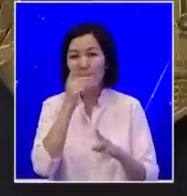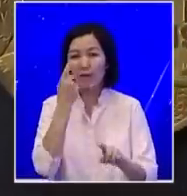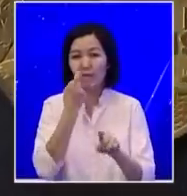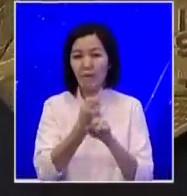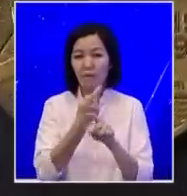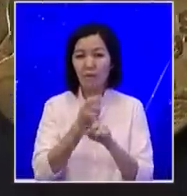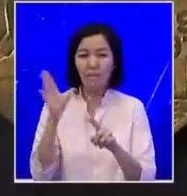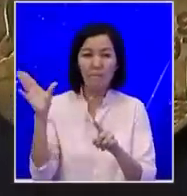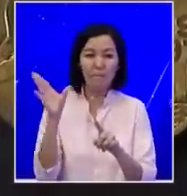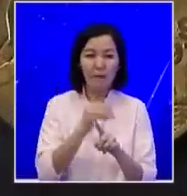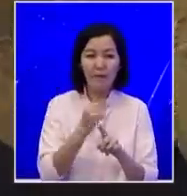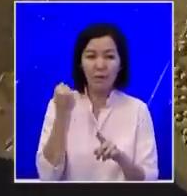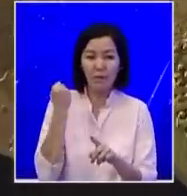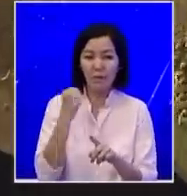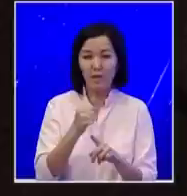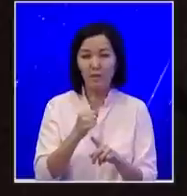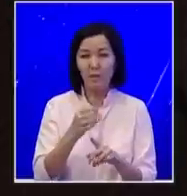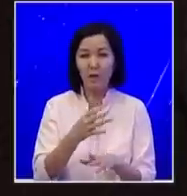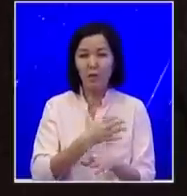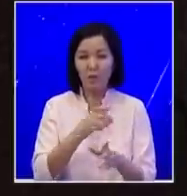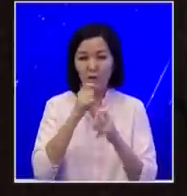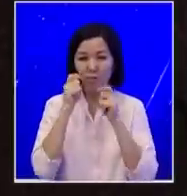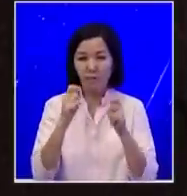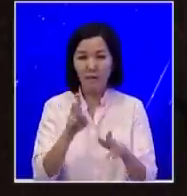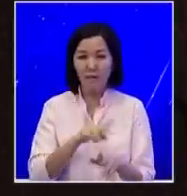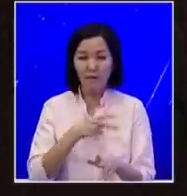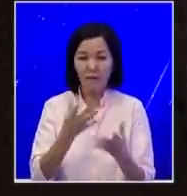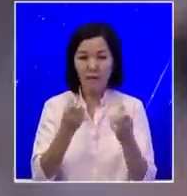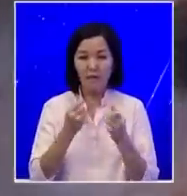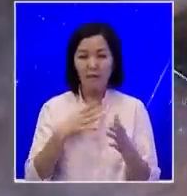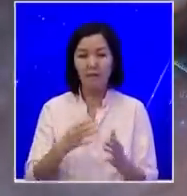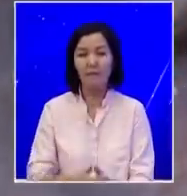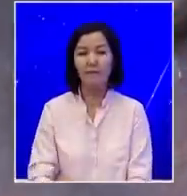үшін бірінші дәрежелі Отан соғысы орденімен және түрлі медальдермен марапатталады.